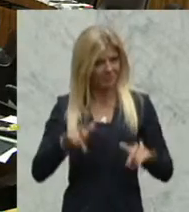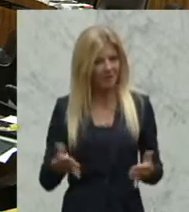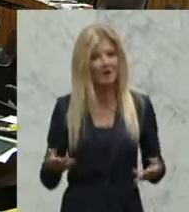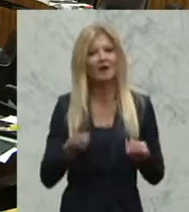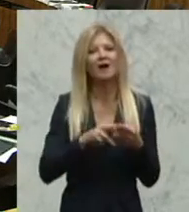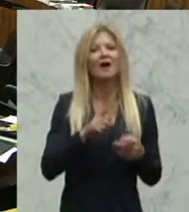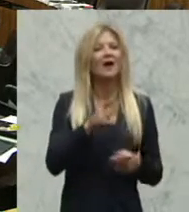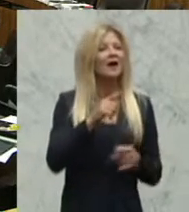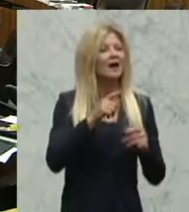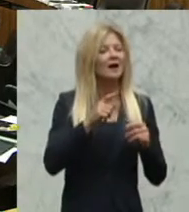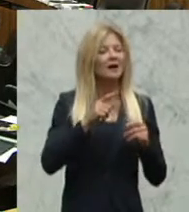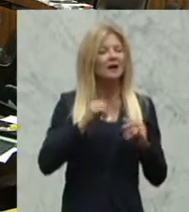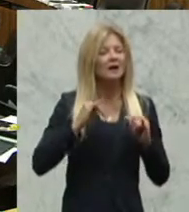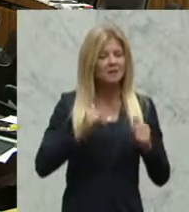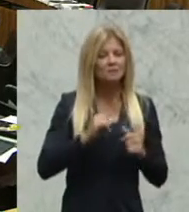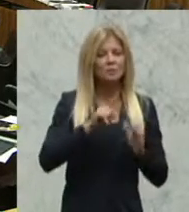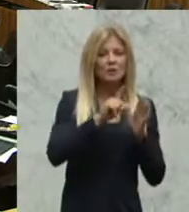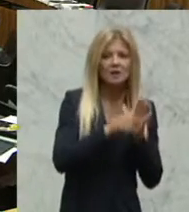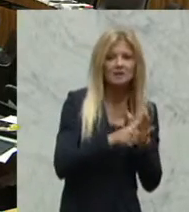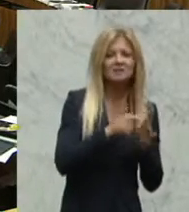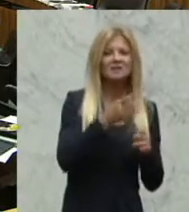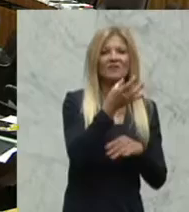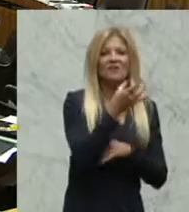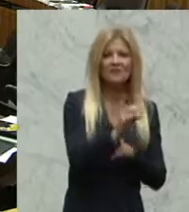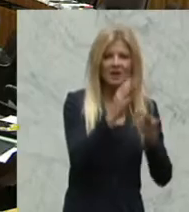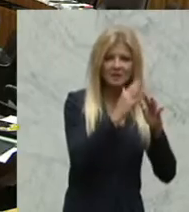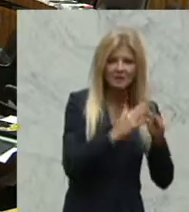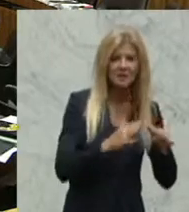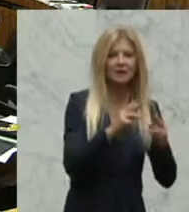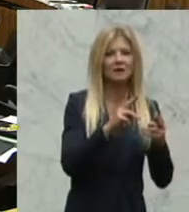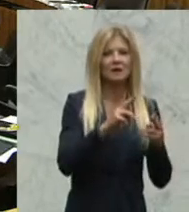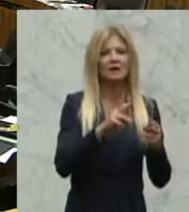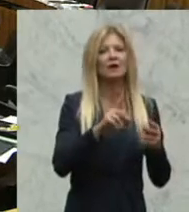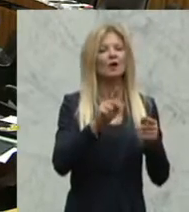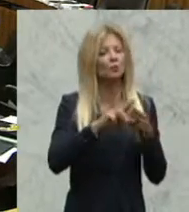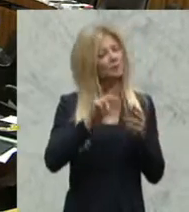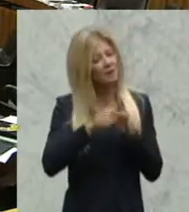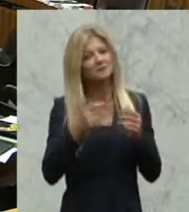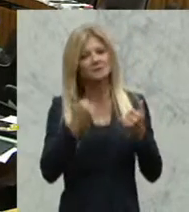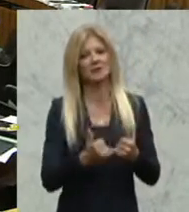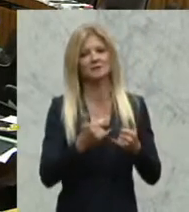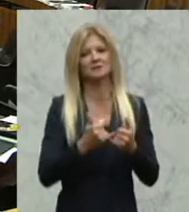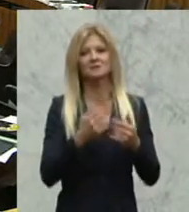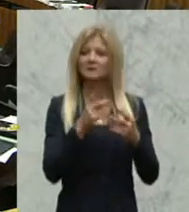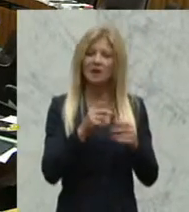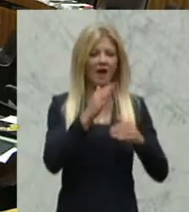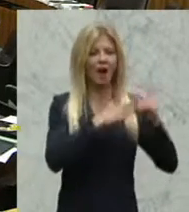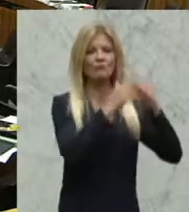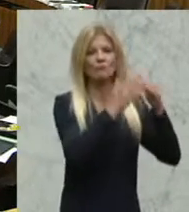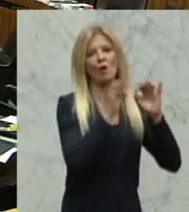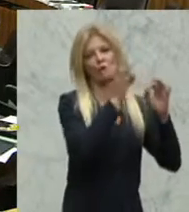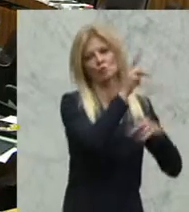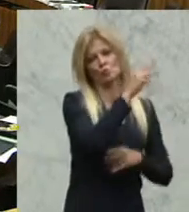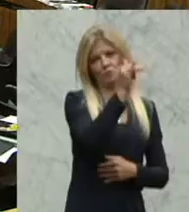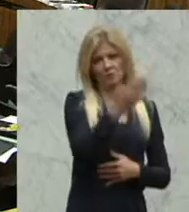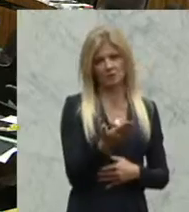Salzburg und Feldkirch in Vorarlberg werden Lehrstühle gerade aufgebaut. Am FH-Campus in Wien